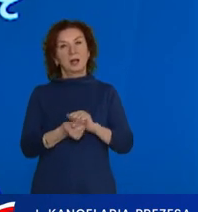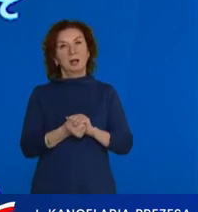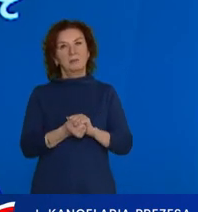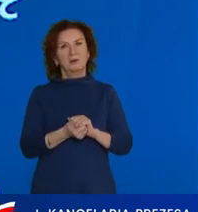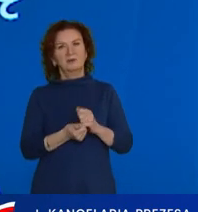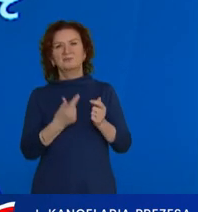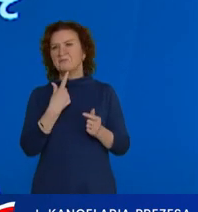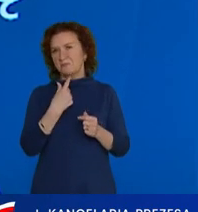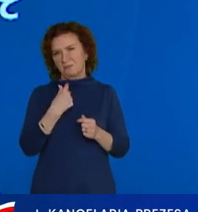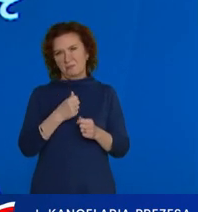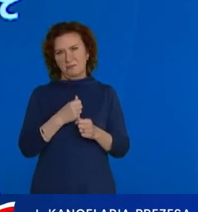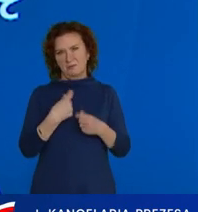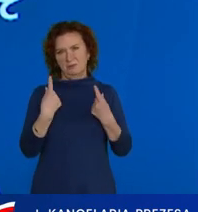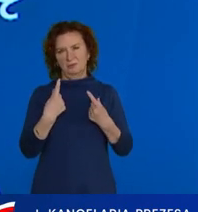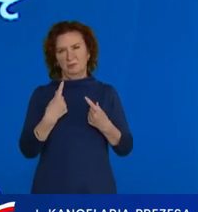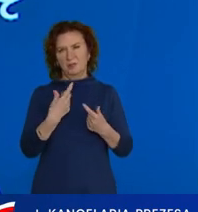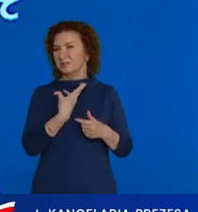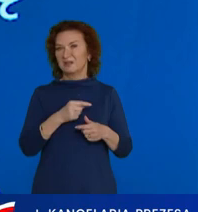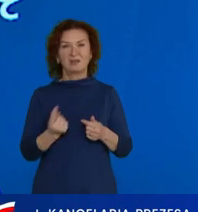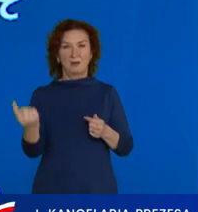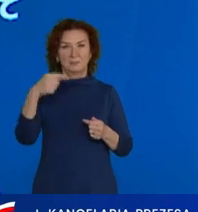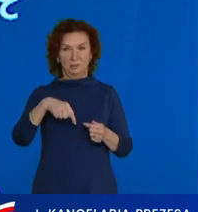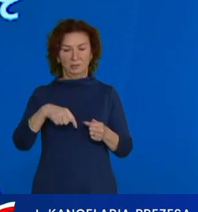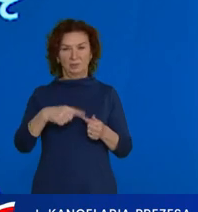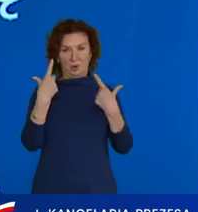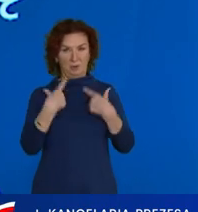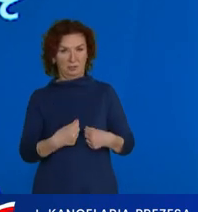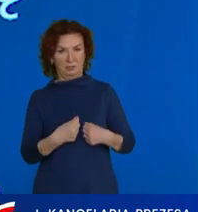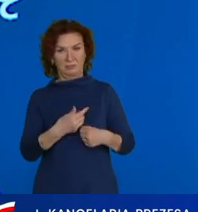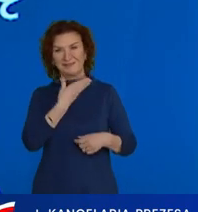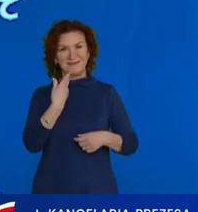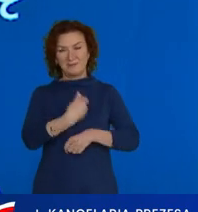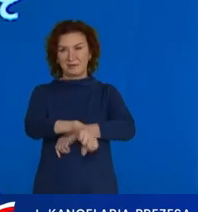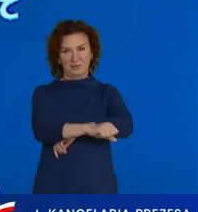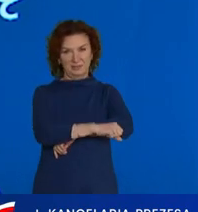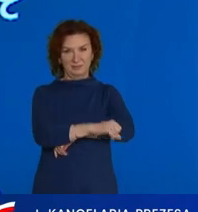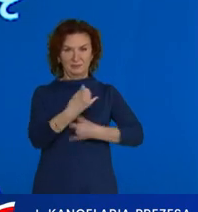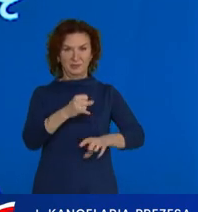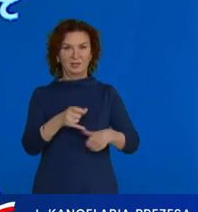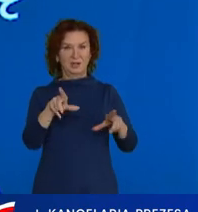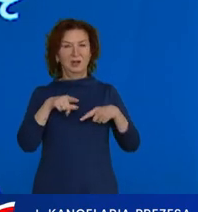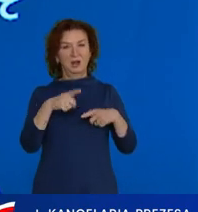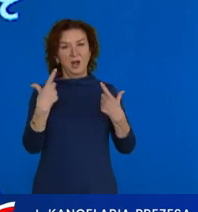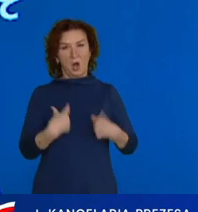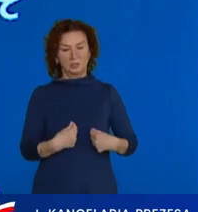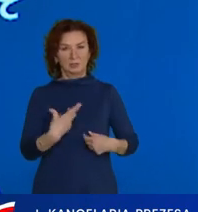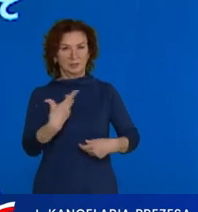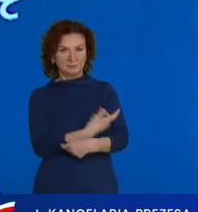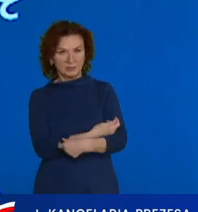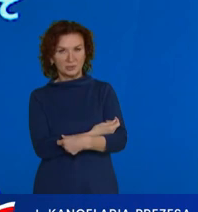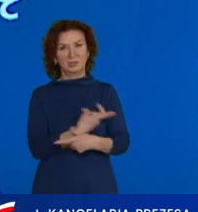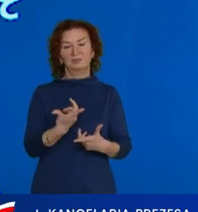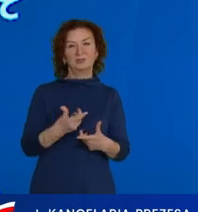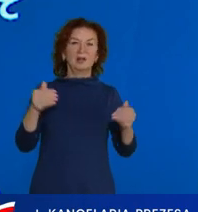zdarza się bardzo rzadko, nie zjawi się pacjent i nie ma go kim zastąpić, no to takie sytuacje ze statystyki to